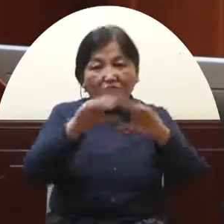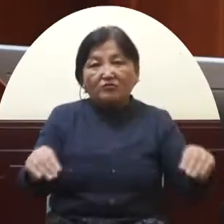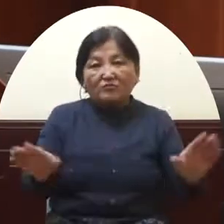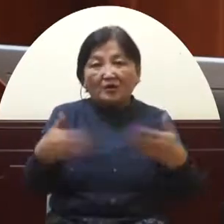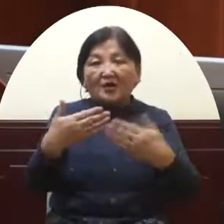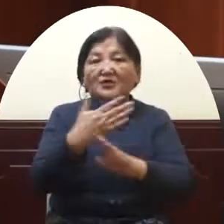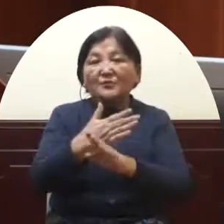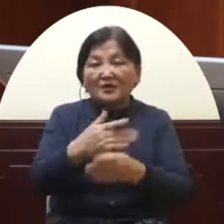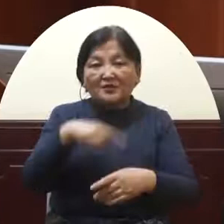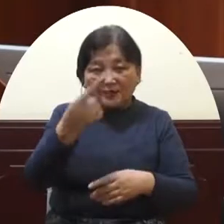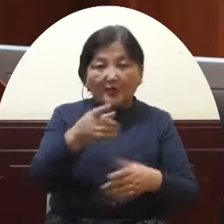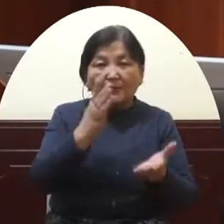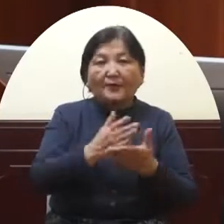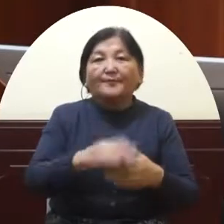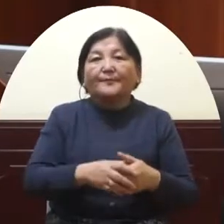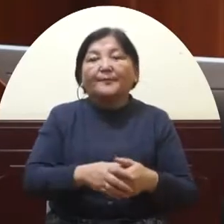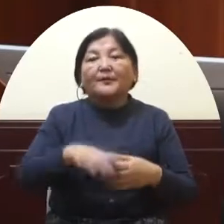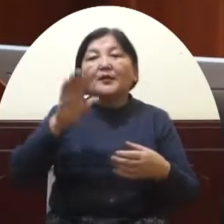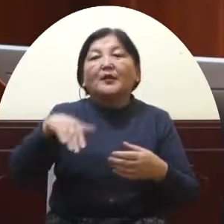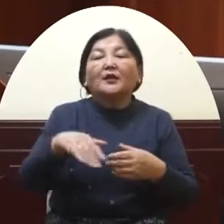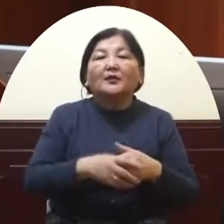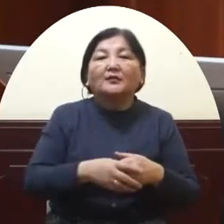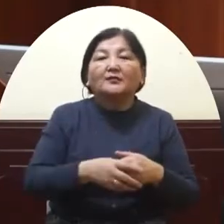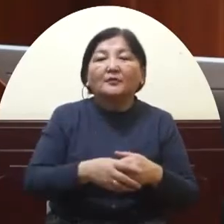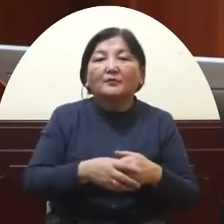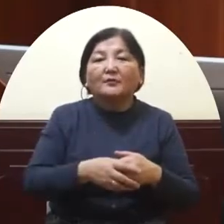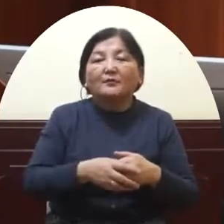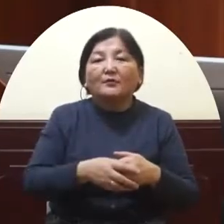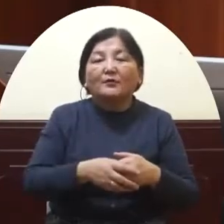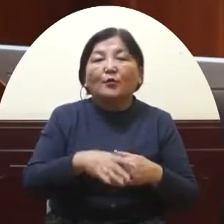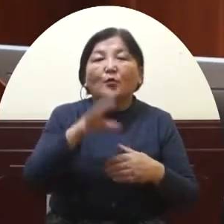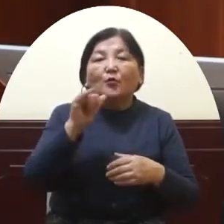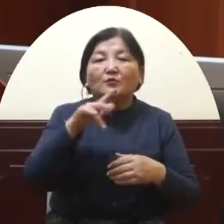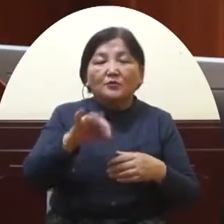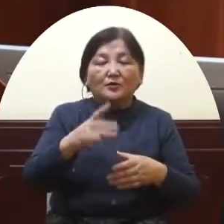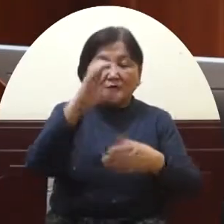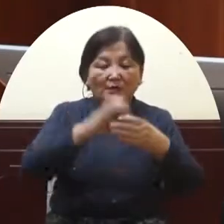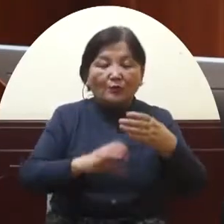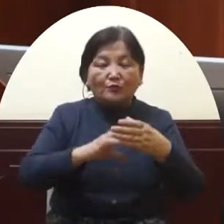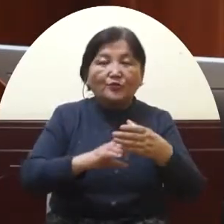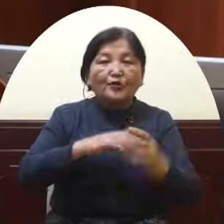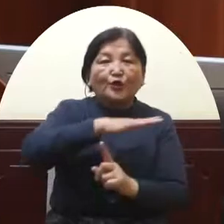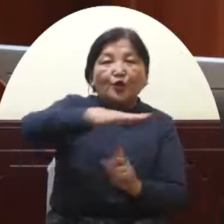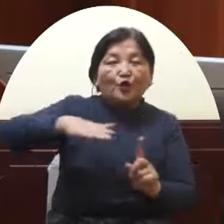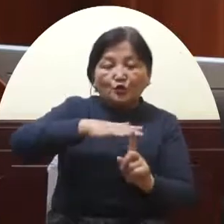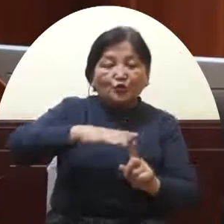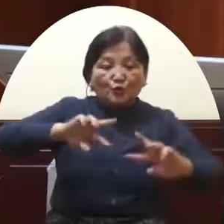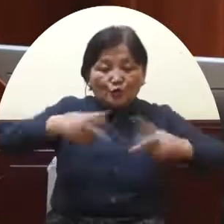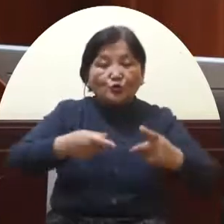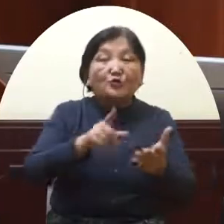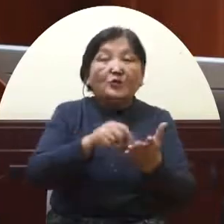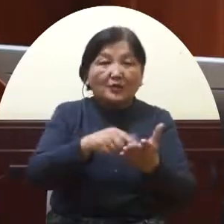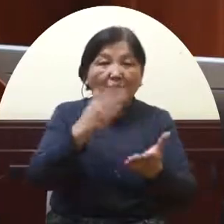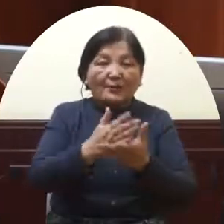хэлсэн. За энэ дараагийнх нь бол одоо үндсэндээ бол энэ улс төрийн санхүүжилтийн орчинг өөрчлөх хэрэгтэй. Бид нэр